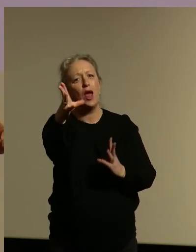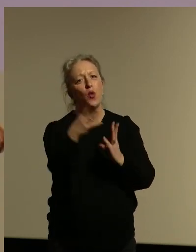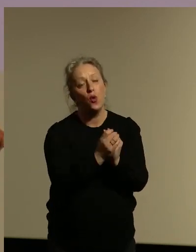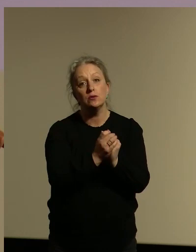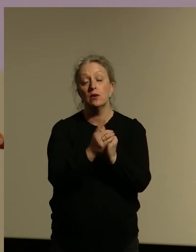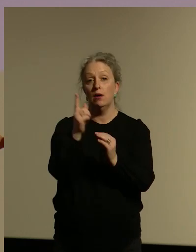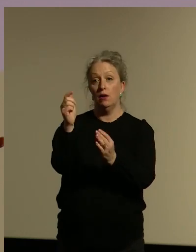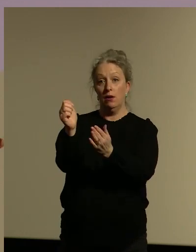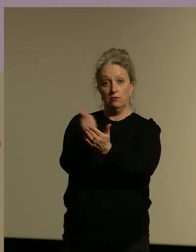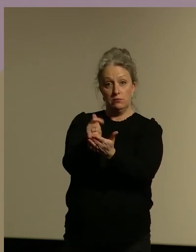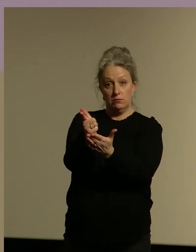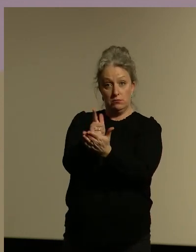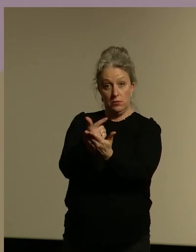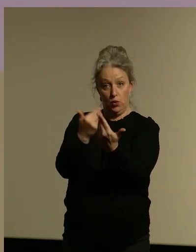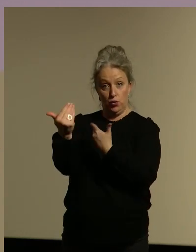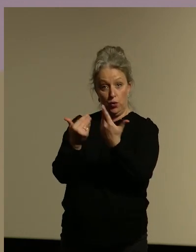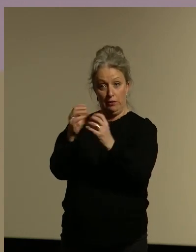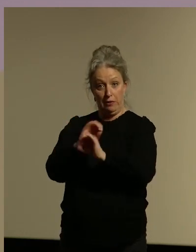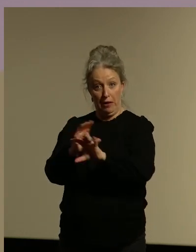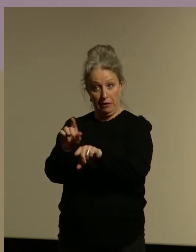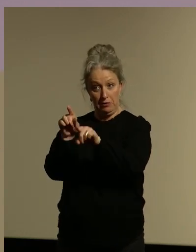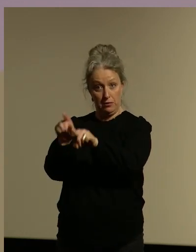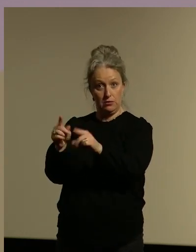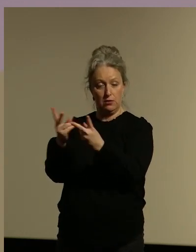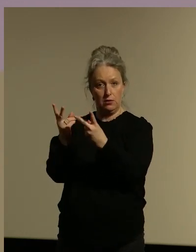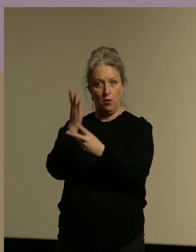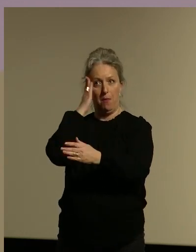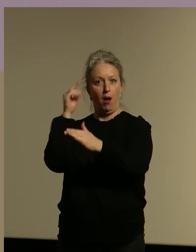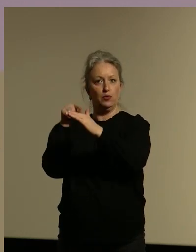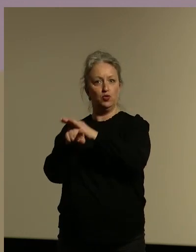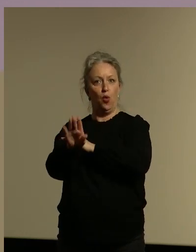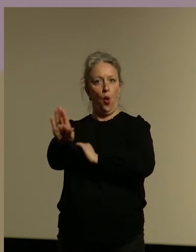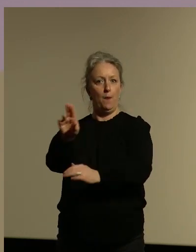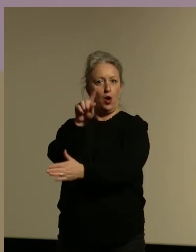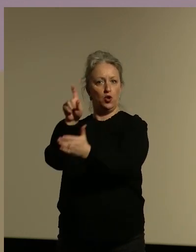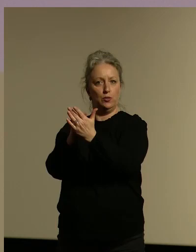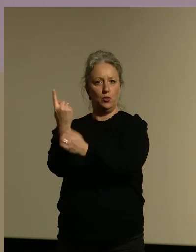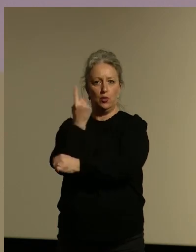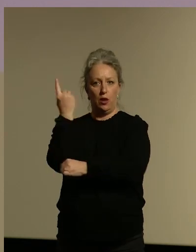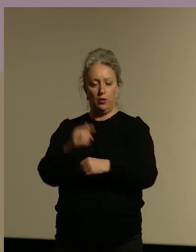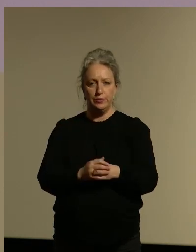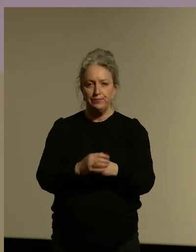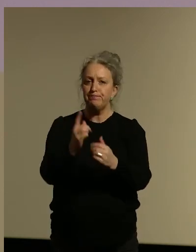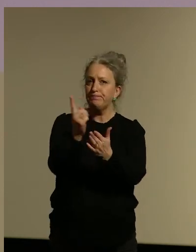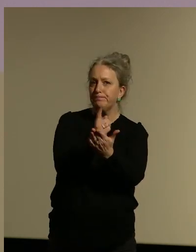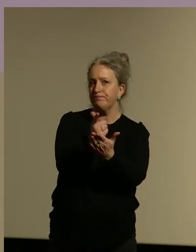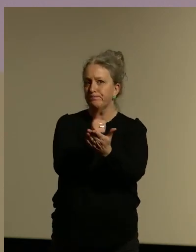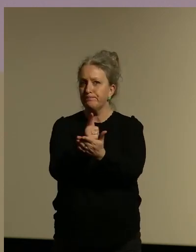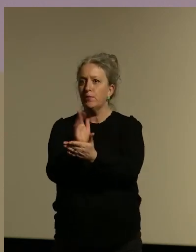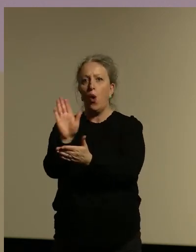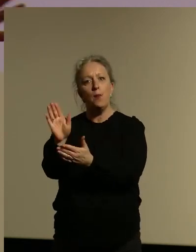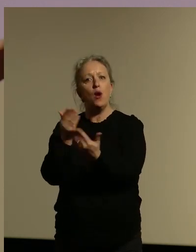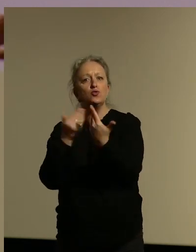hakatakse homoseksuaalsetest suhetest rääkima, siis on just kui see oleks mingi magamistua küsimus. Homoseksuaalsed suhted on täpselt